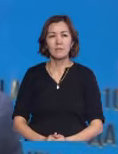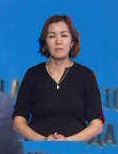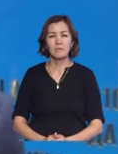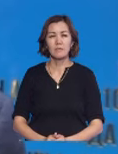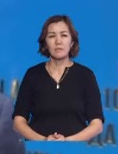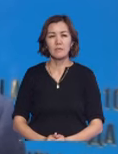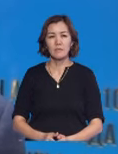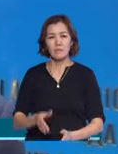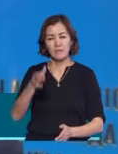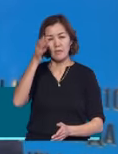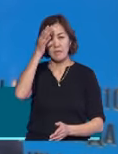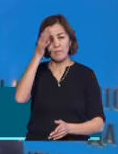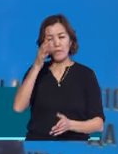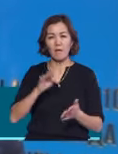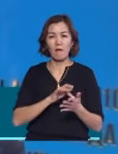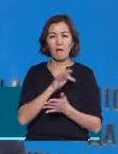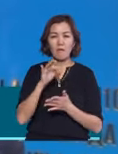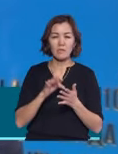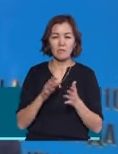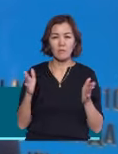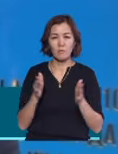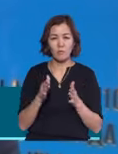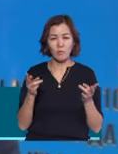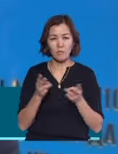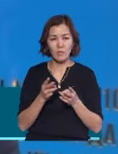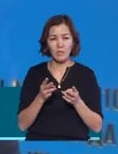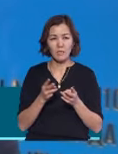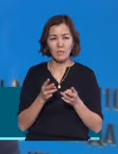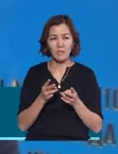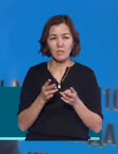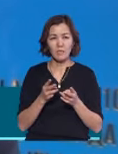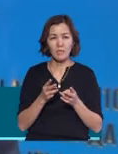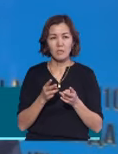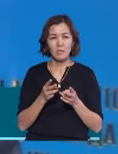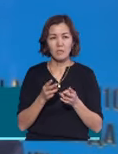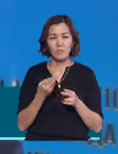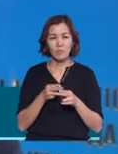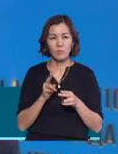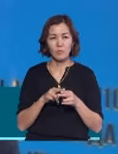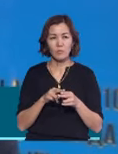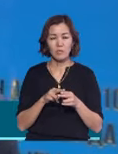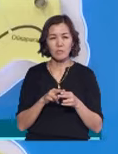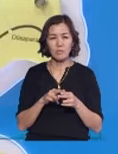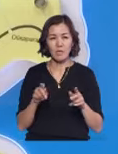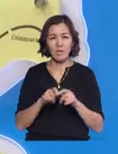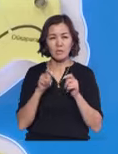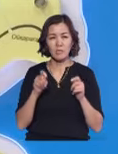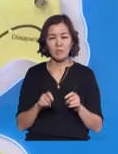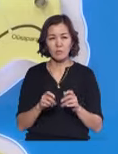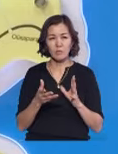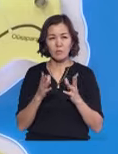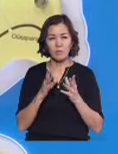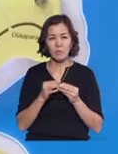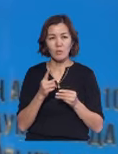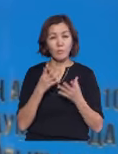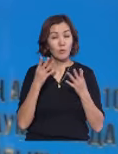Ғылыми қалашықтар болу керек, оның үшінде университетте болу керек, ғылыми зерттеу мекемелерде болу керек, оны осы жерде ашатын болса, ол көп уақыт нәрсе. Ол бір